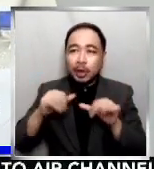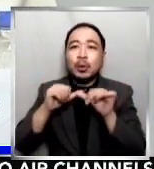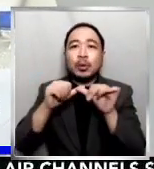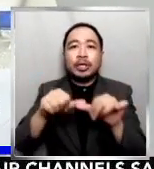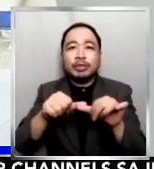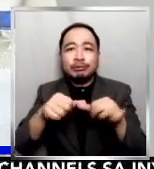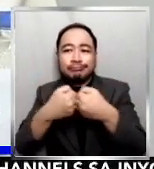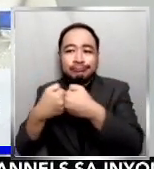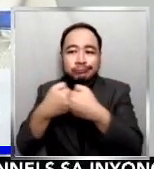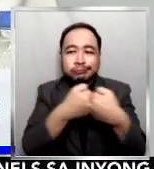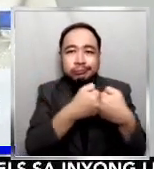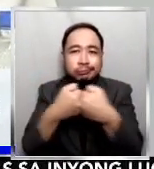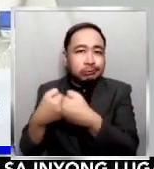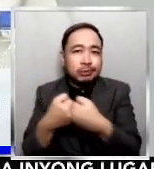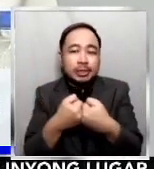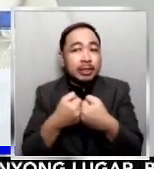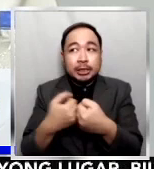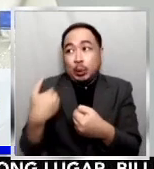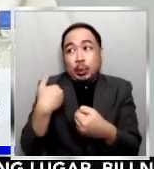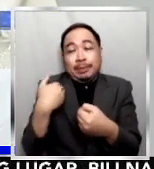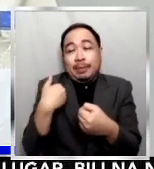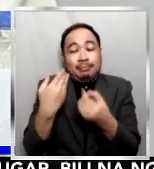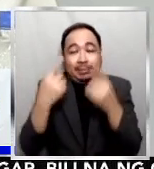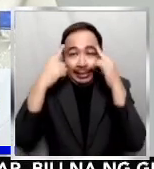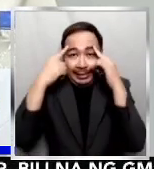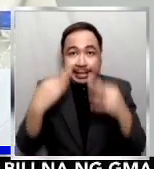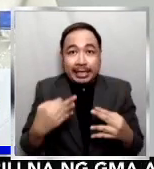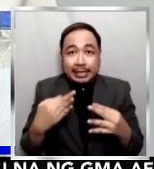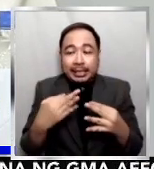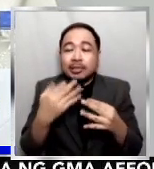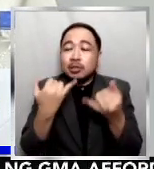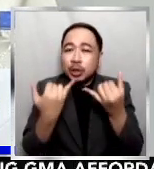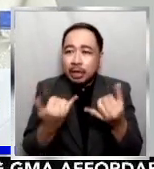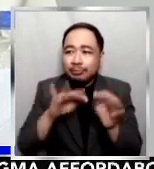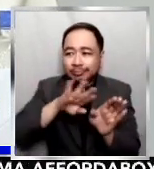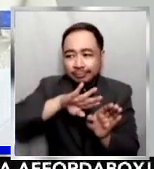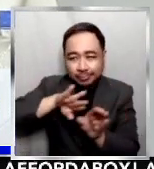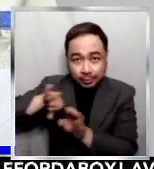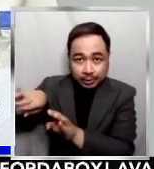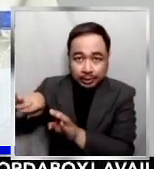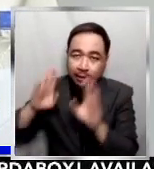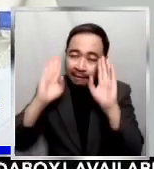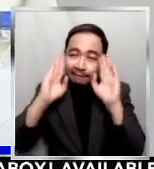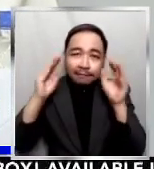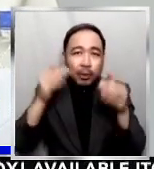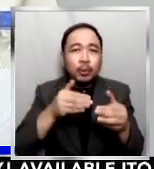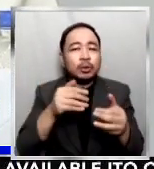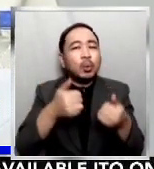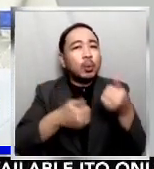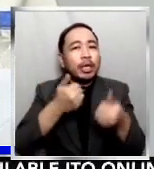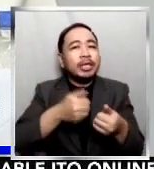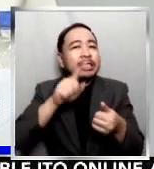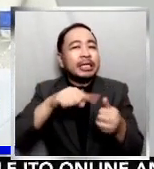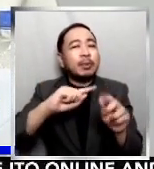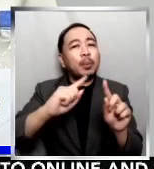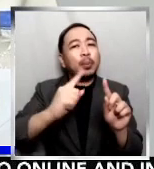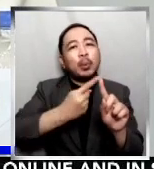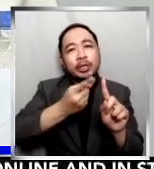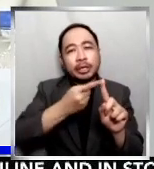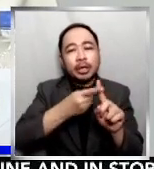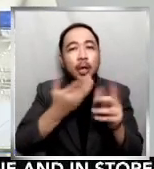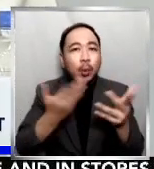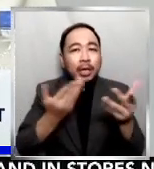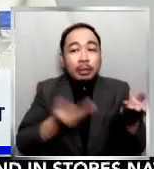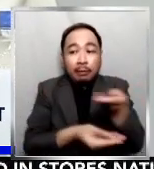nare-resolve itong pinag-aagawang teritoryo, isang tabi muna po yan at isulong ang pwede mga isulong sa larangan ng kalakalan